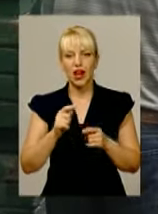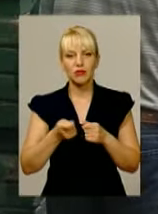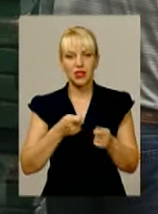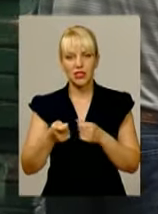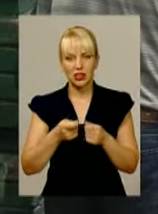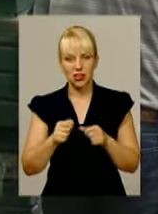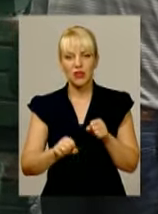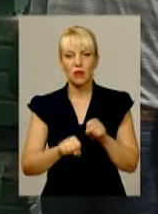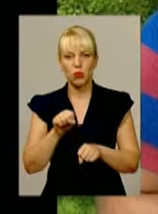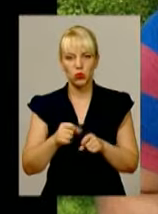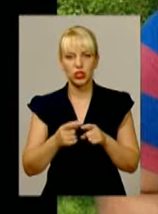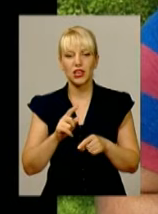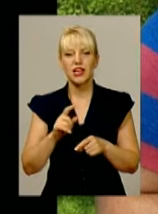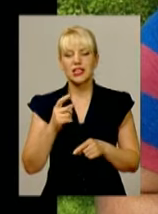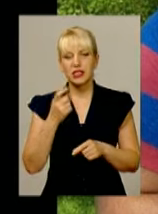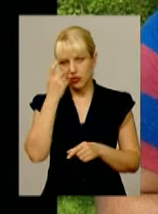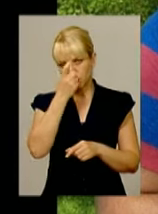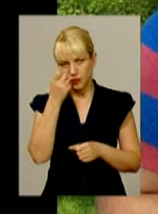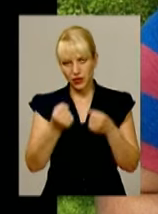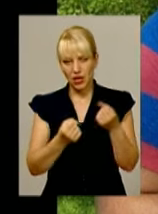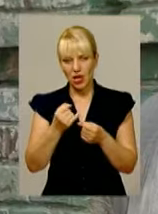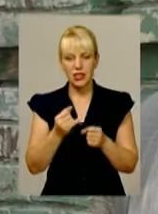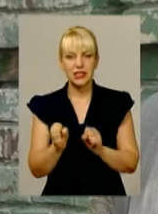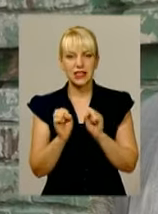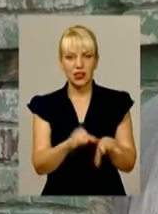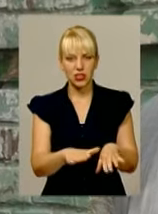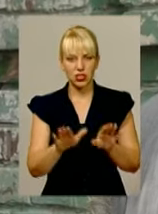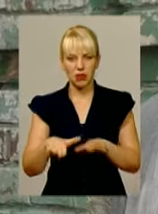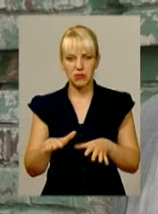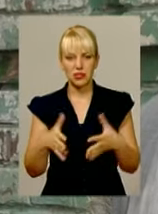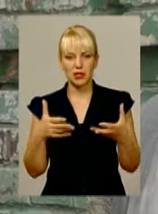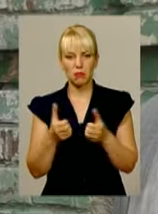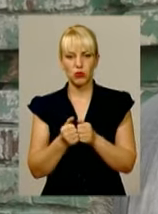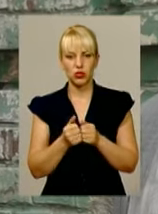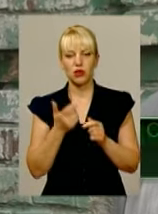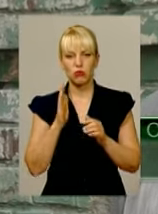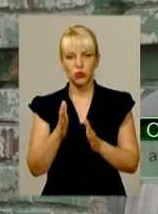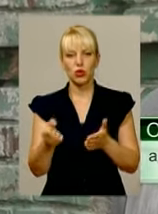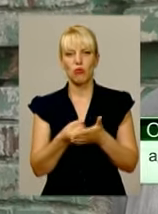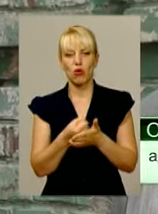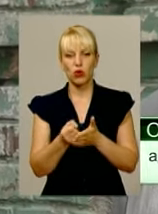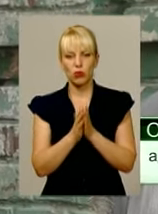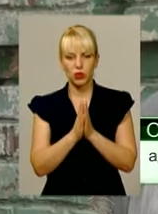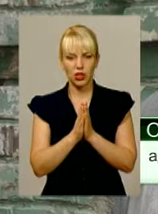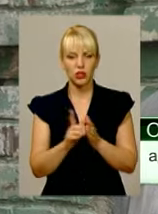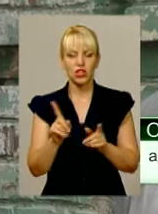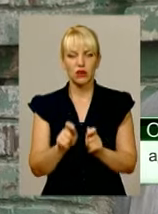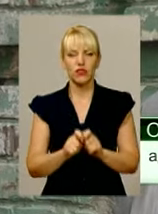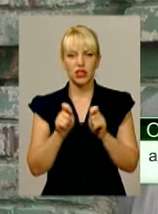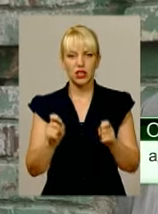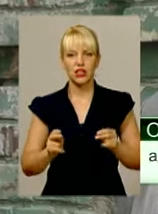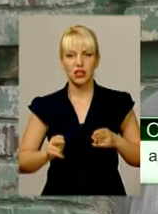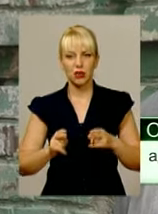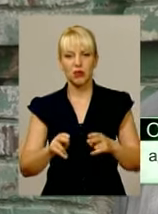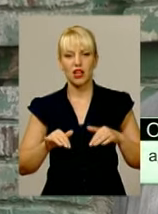керування у нетверезому стані та залишення місця події. Ми будемо клопотати перед слідством, щоб відкрили кримінальне провадження за